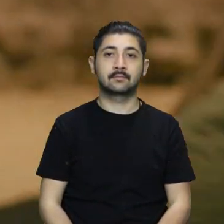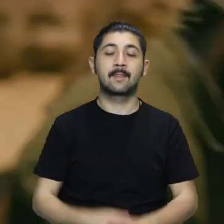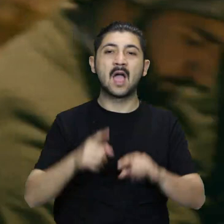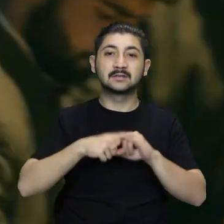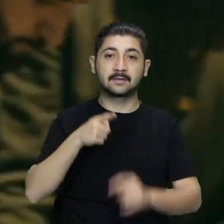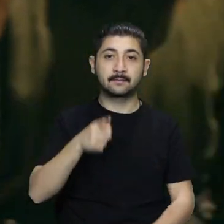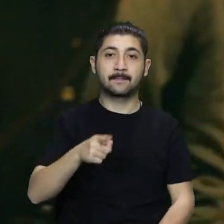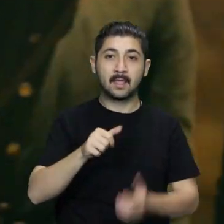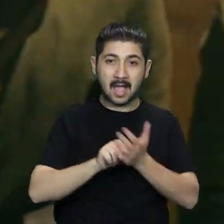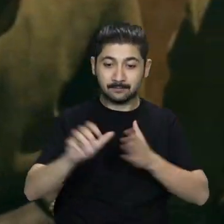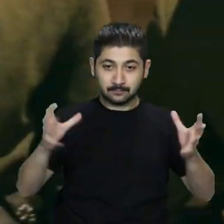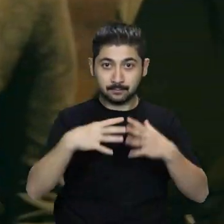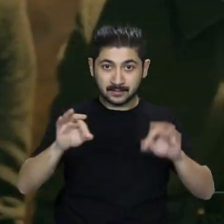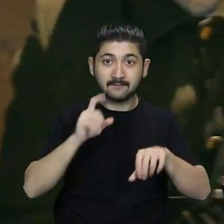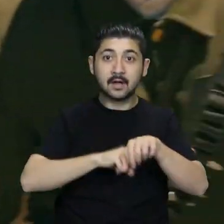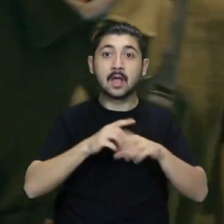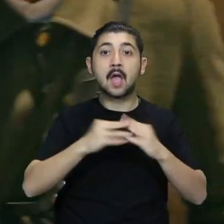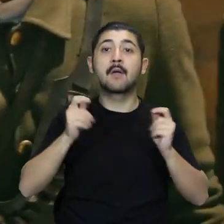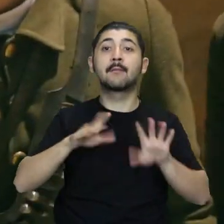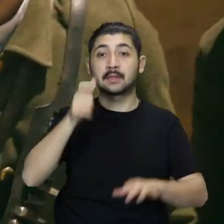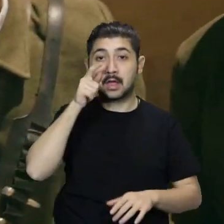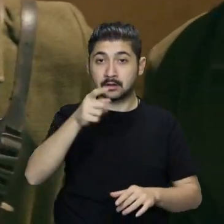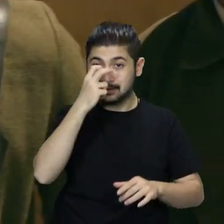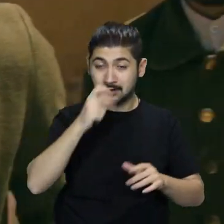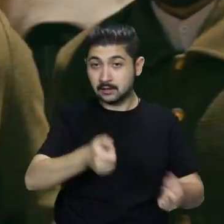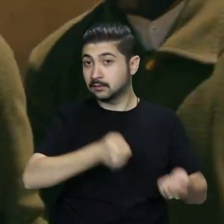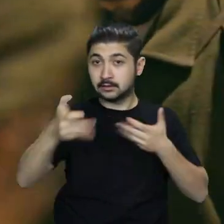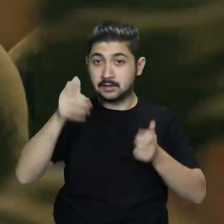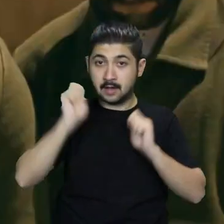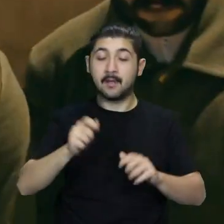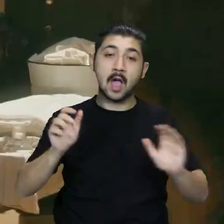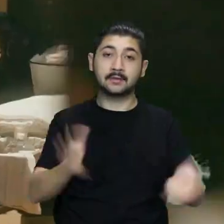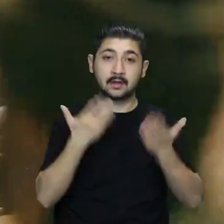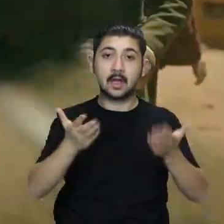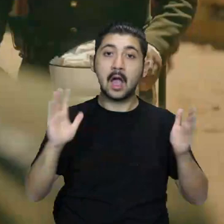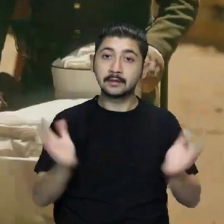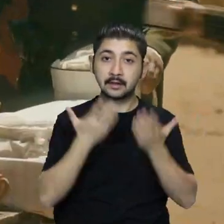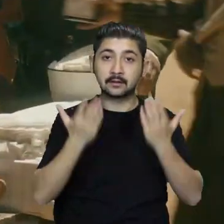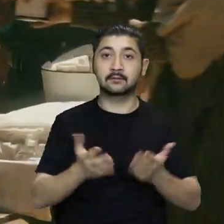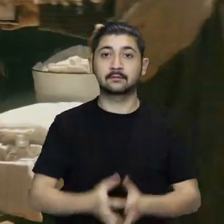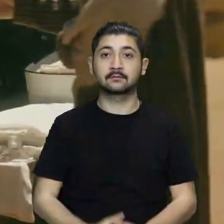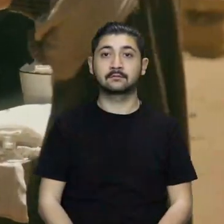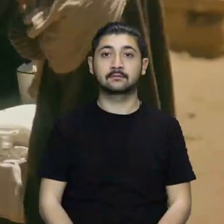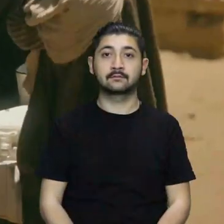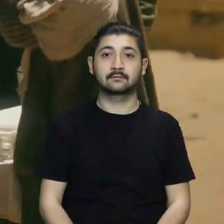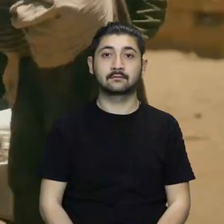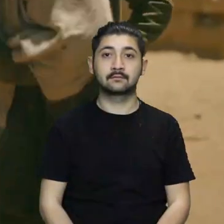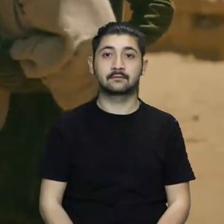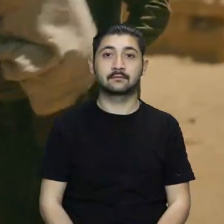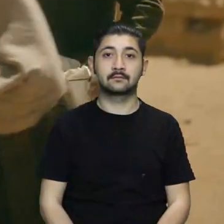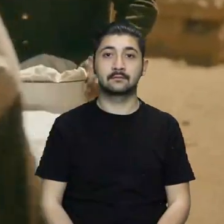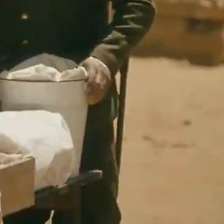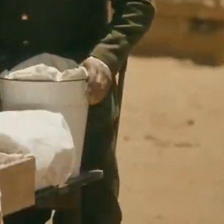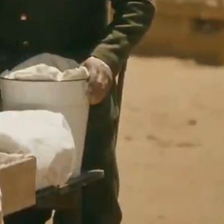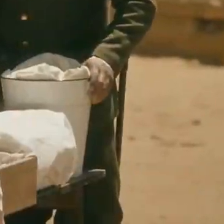Hasan, hepsi toplandıktan sonra vakit kaybetmeyin. Hepsini taşıyın içeri. Haydi, haydi. Fatma yandaki